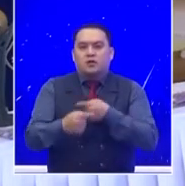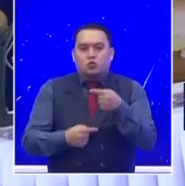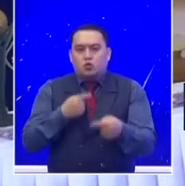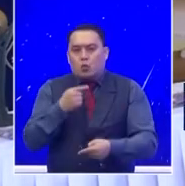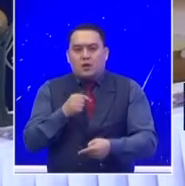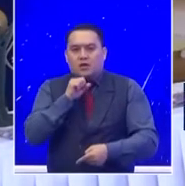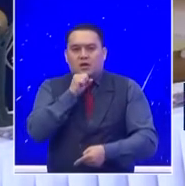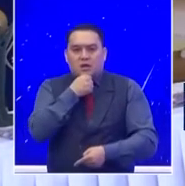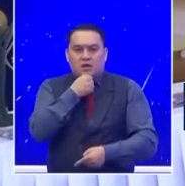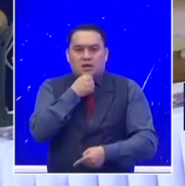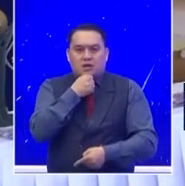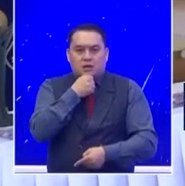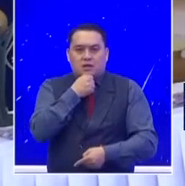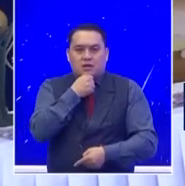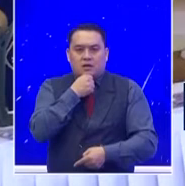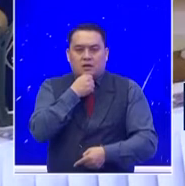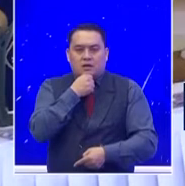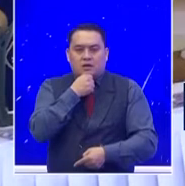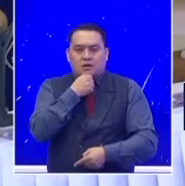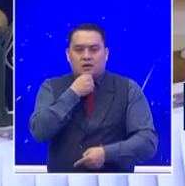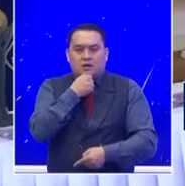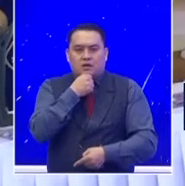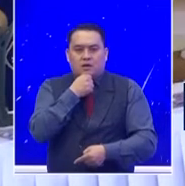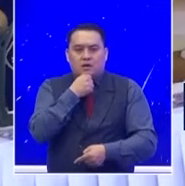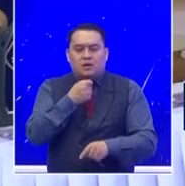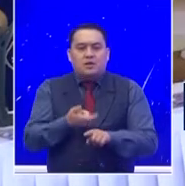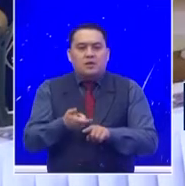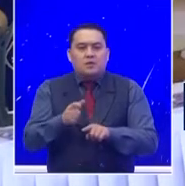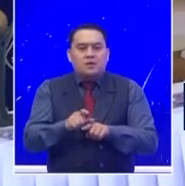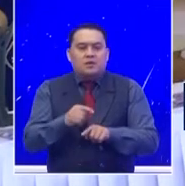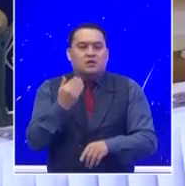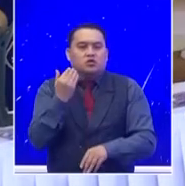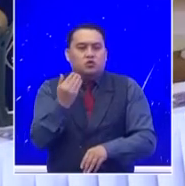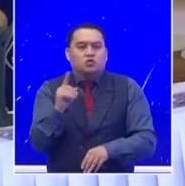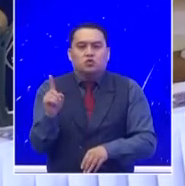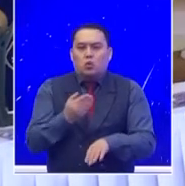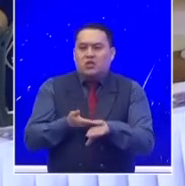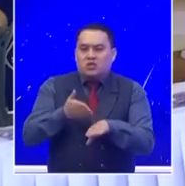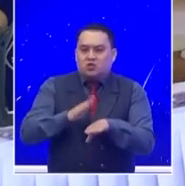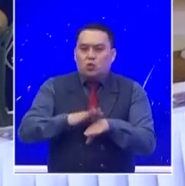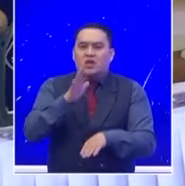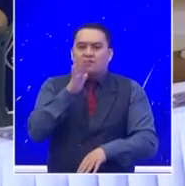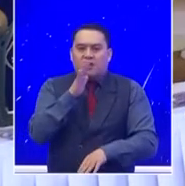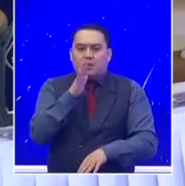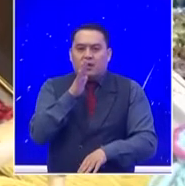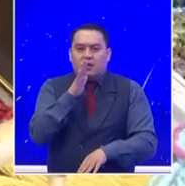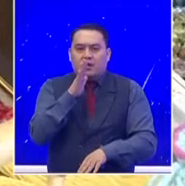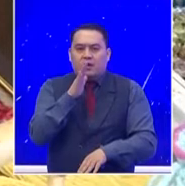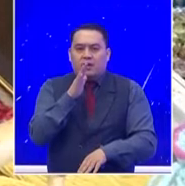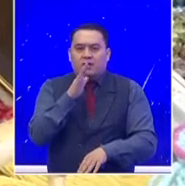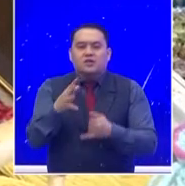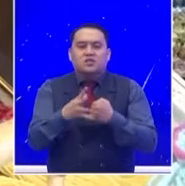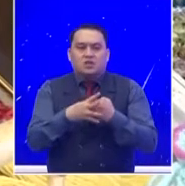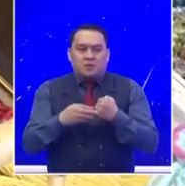вот искренне благодарен казахскому народу, вот именно что они в тот тяжелый момент вот эта